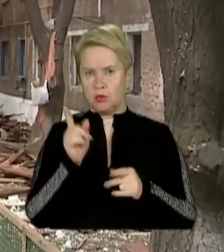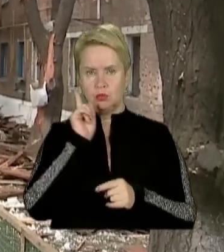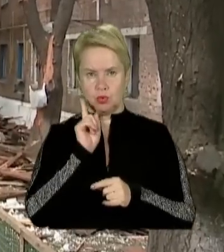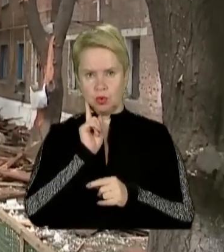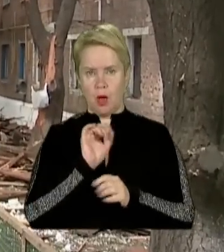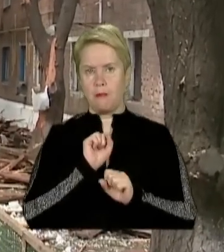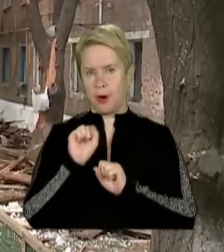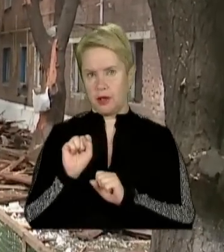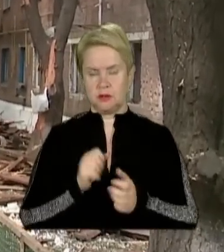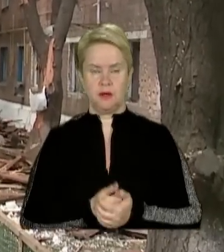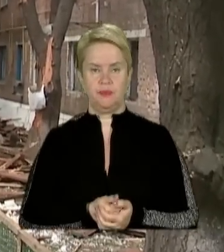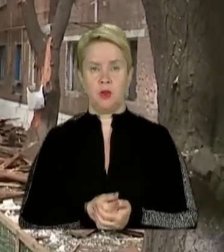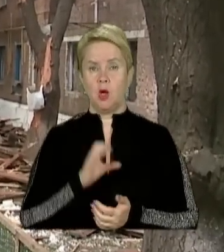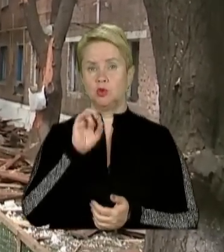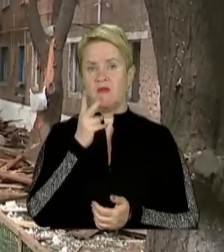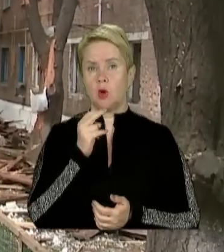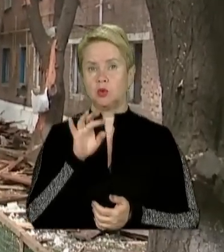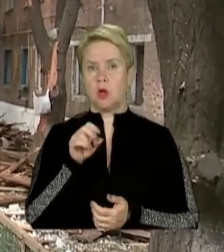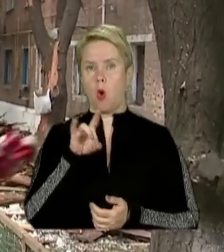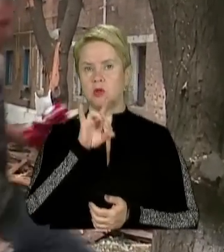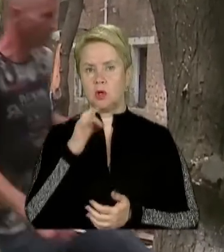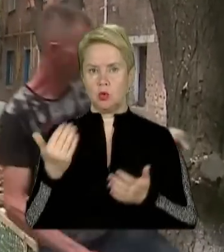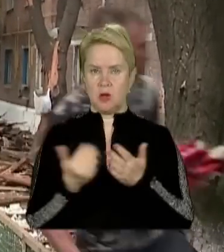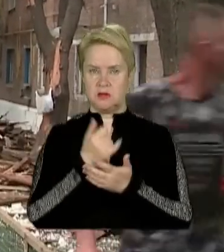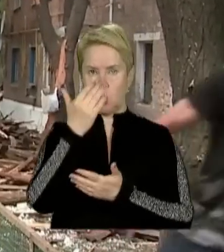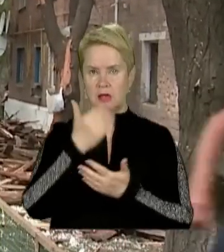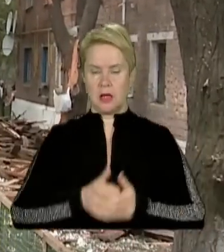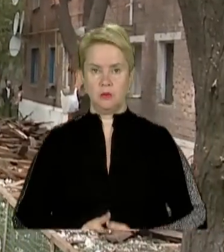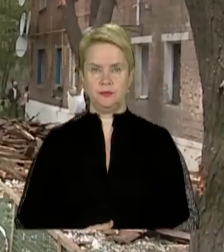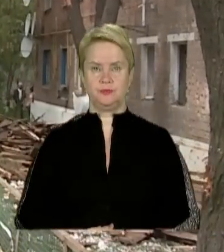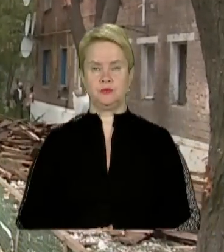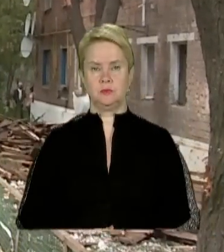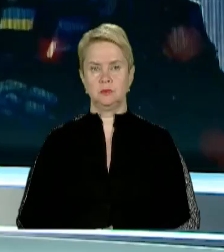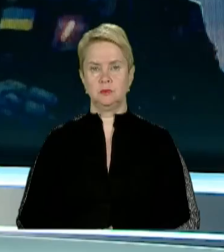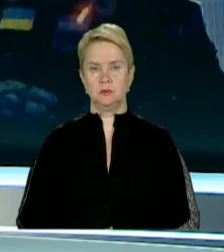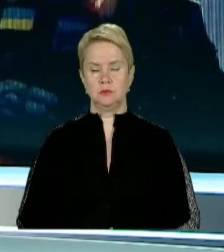тимчасові прихистки. Софія Куценко, Сергій Озеров. Новини 11 каналу.